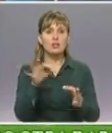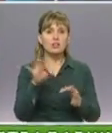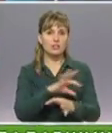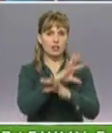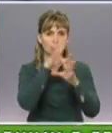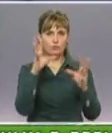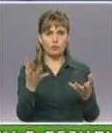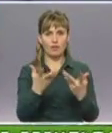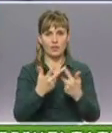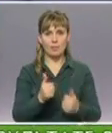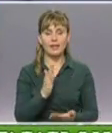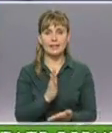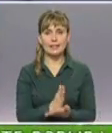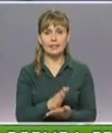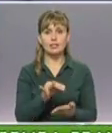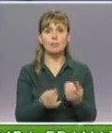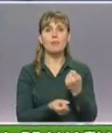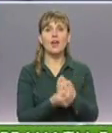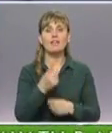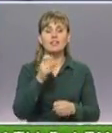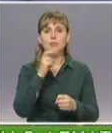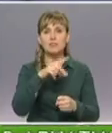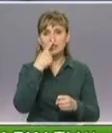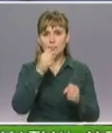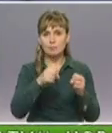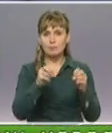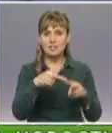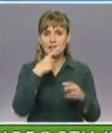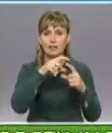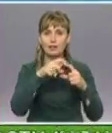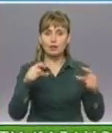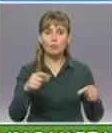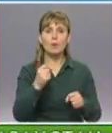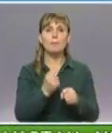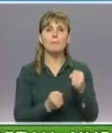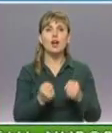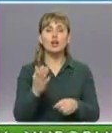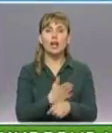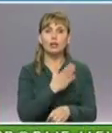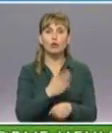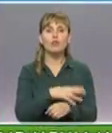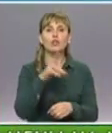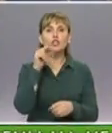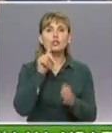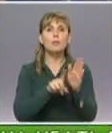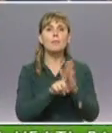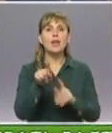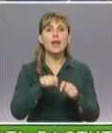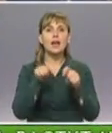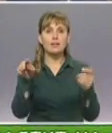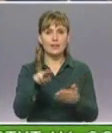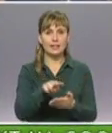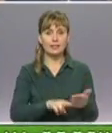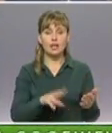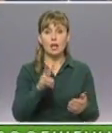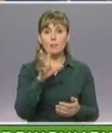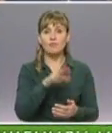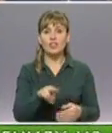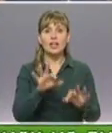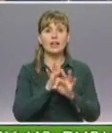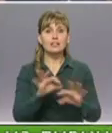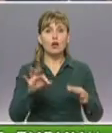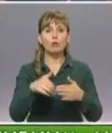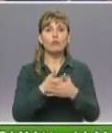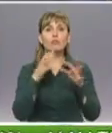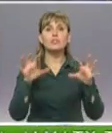все данные авто. Также появится графа с указанием страны изготовителя машины и дата первичной регистрации. И еще в МВД разъяснили о